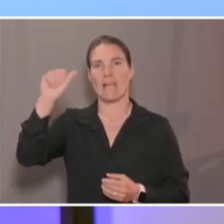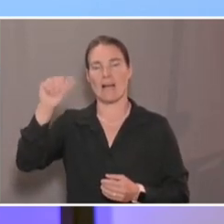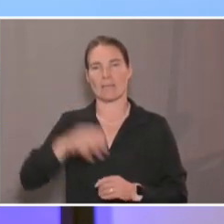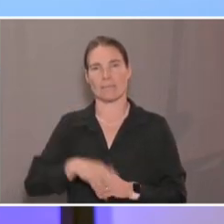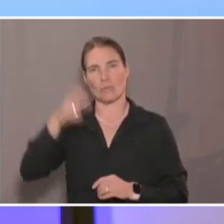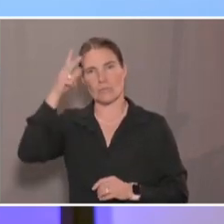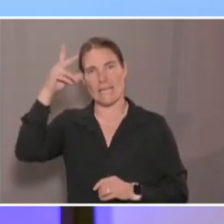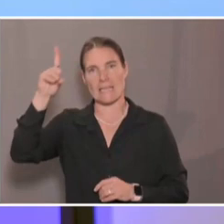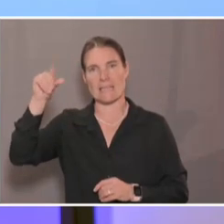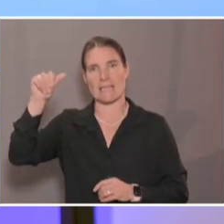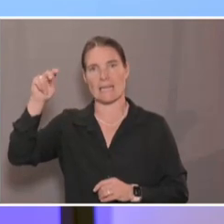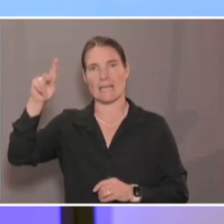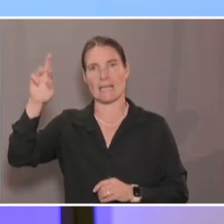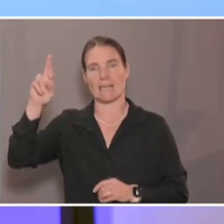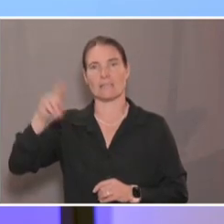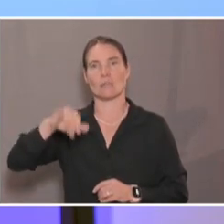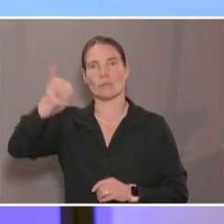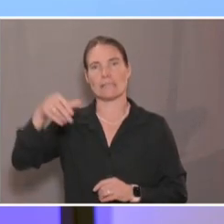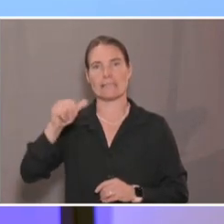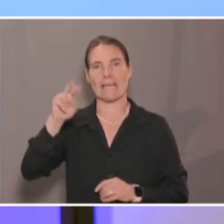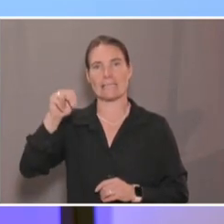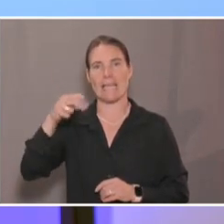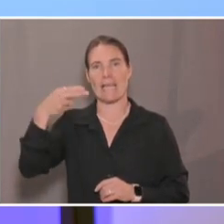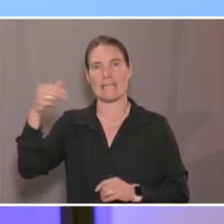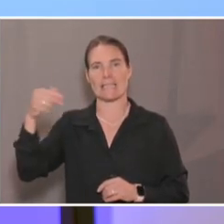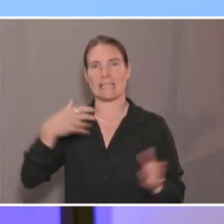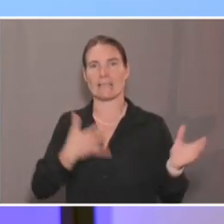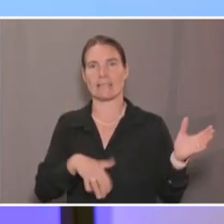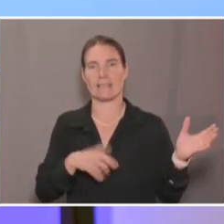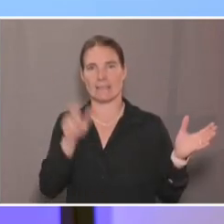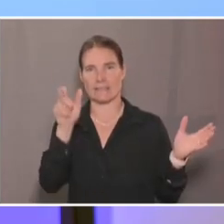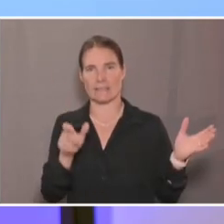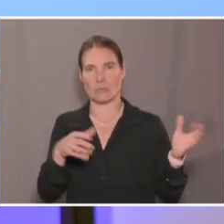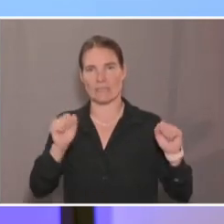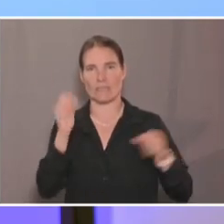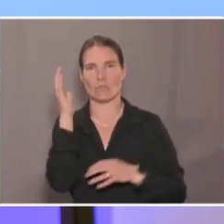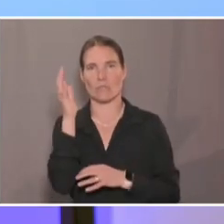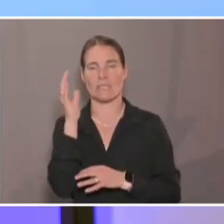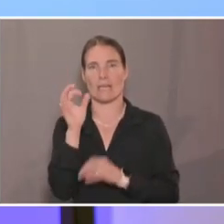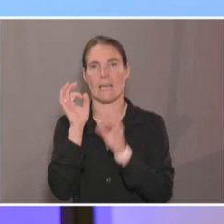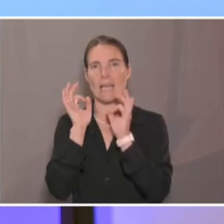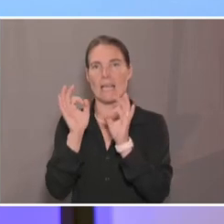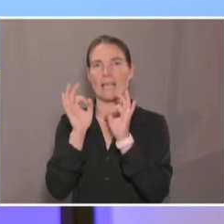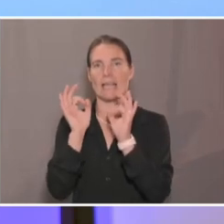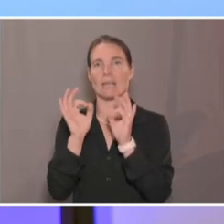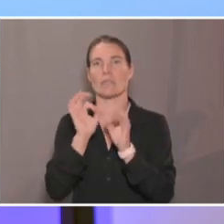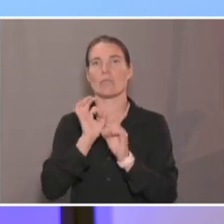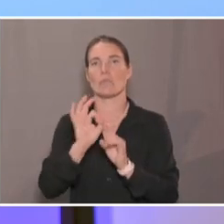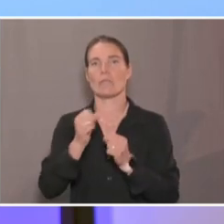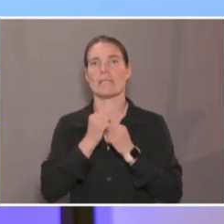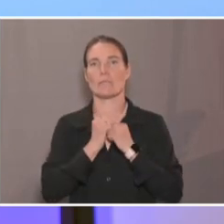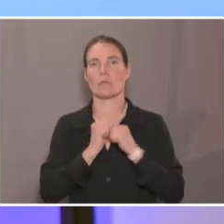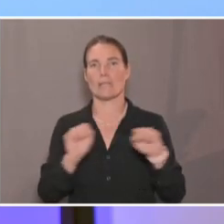ich begrüße auch Jan Tenrich als Gitarristen zum Festvortrag Lehrkräfte für die Demokratie,